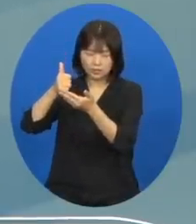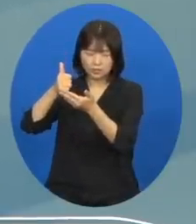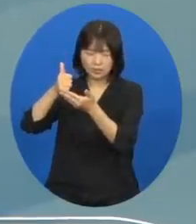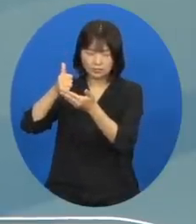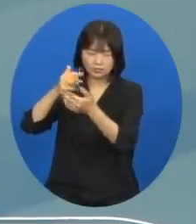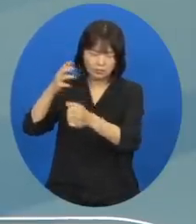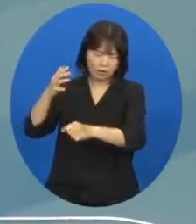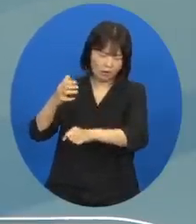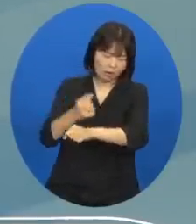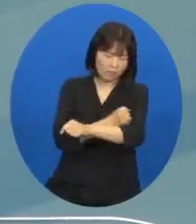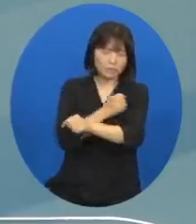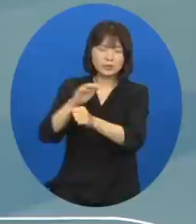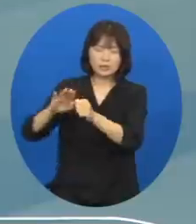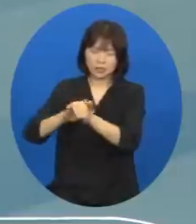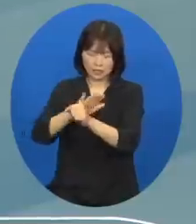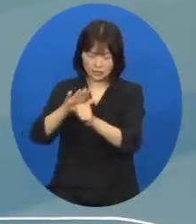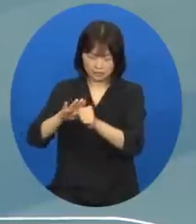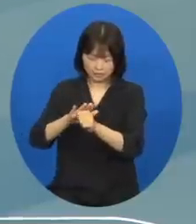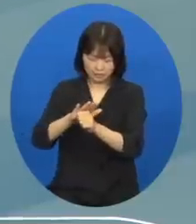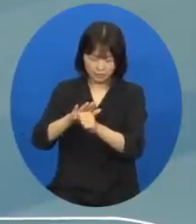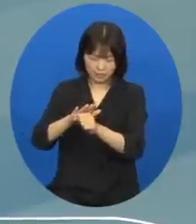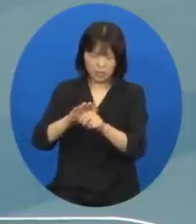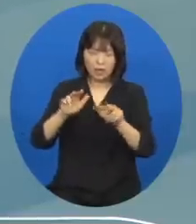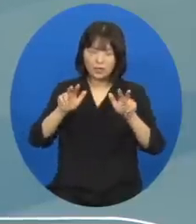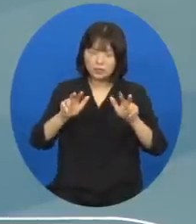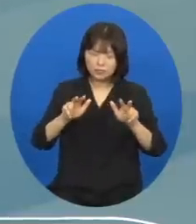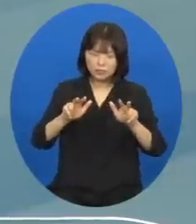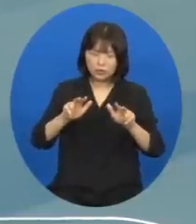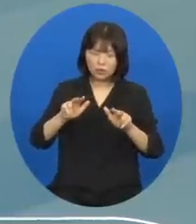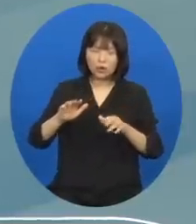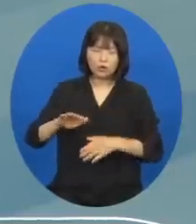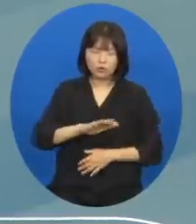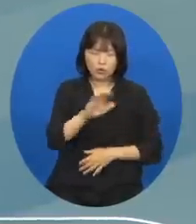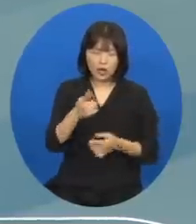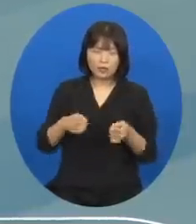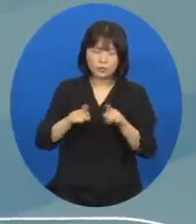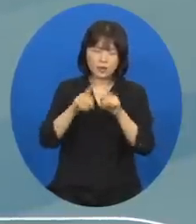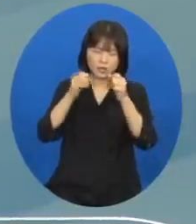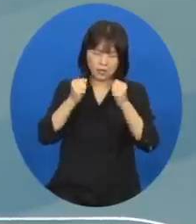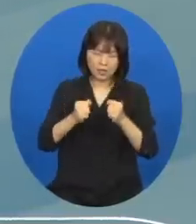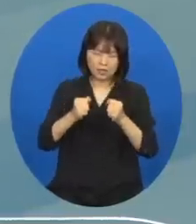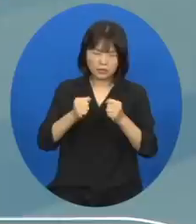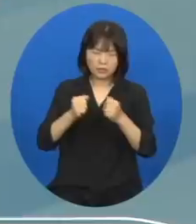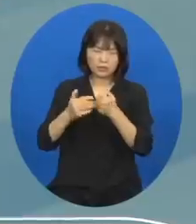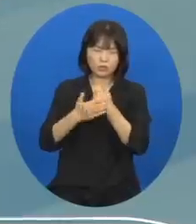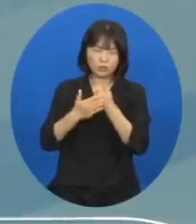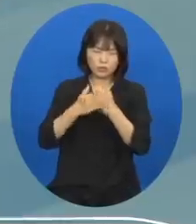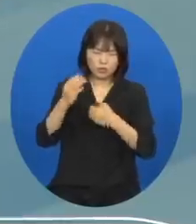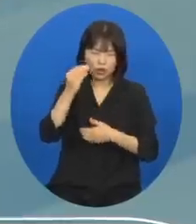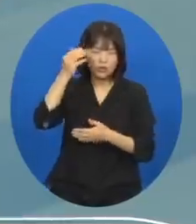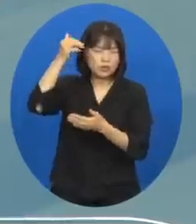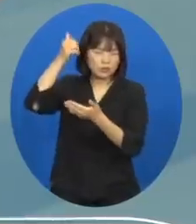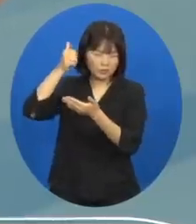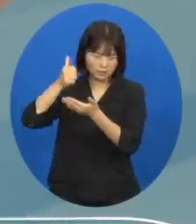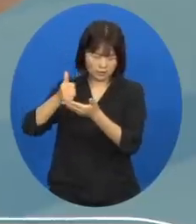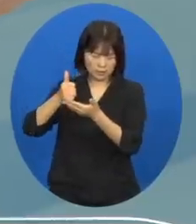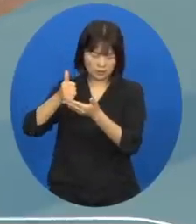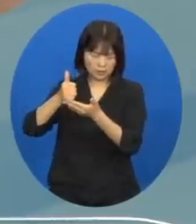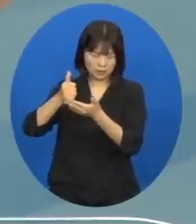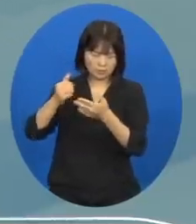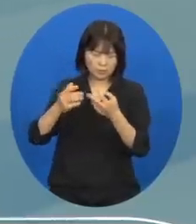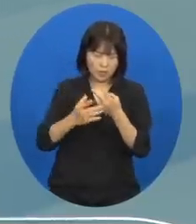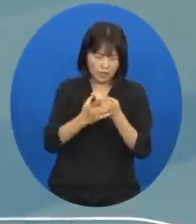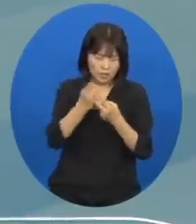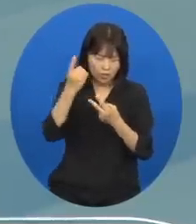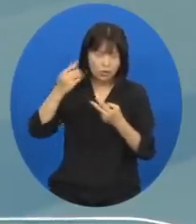수 없는 사랑하심과 지금도 우리와 함께 계시는 보혜사 성령님의 하나